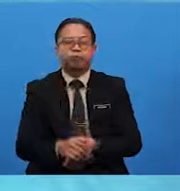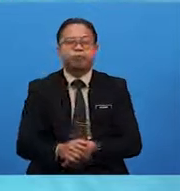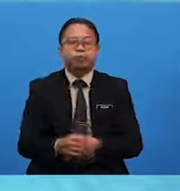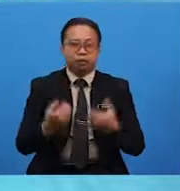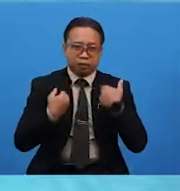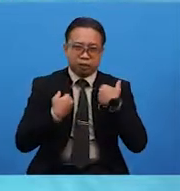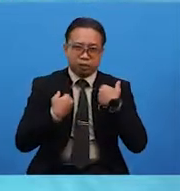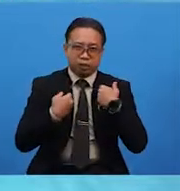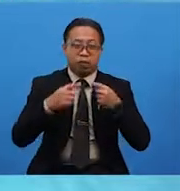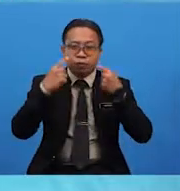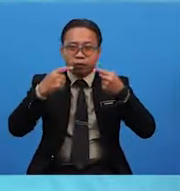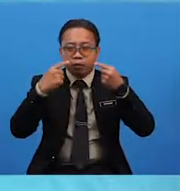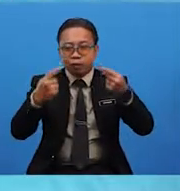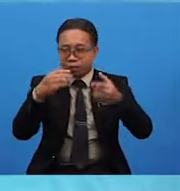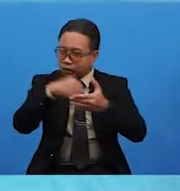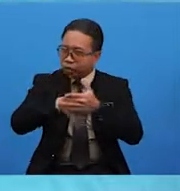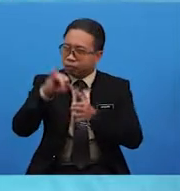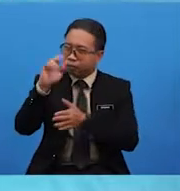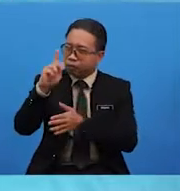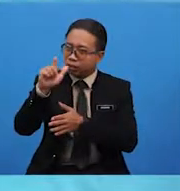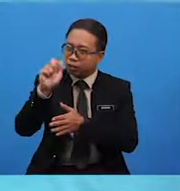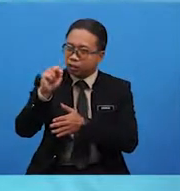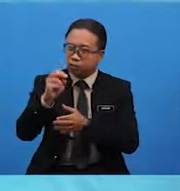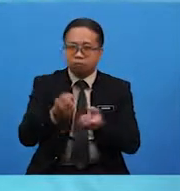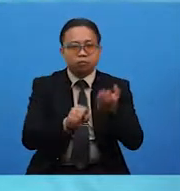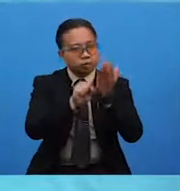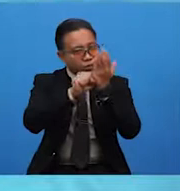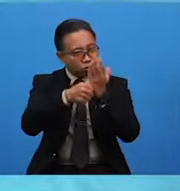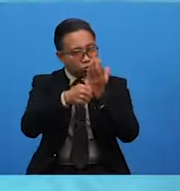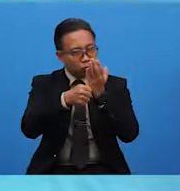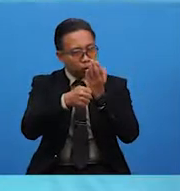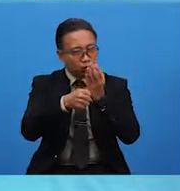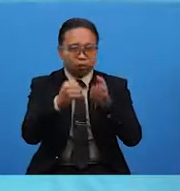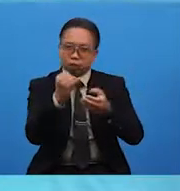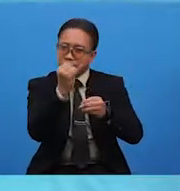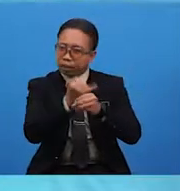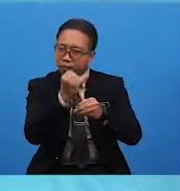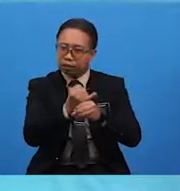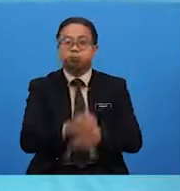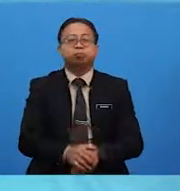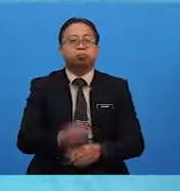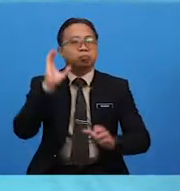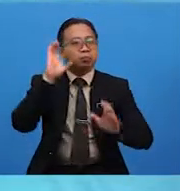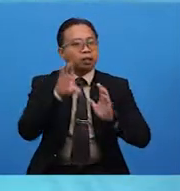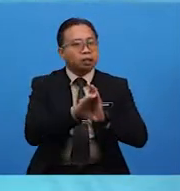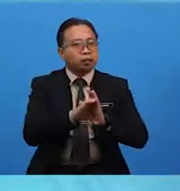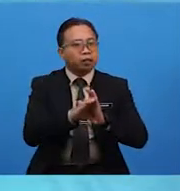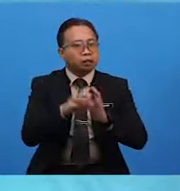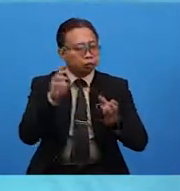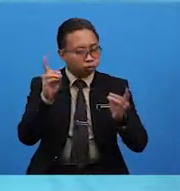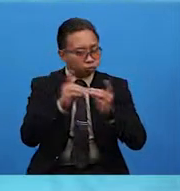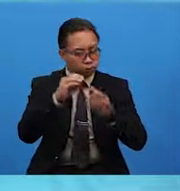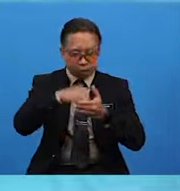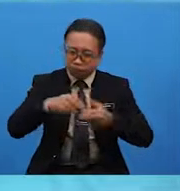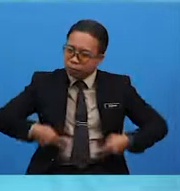budaya populer dan dunia pengiklanan sebagai sumber terima karyanya dan gambar-gambar objek yang dapat ditemukan dalam